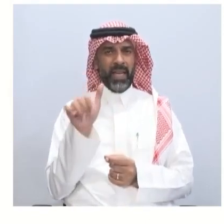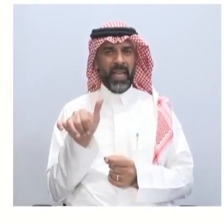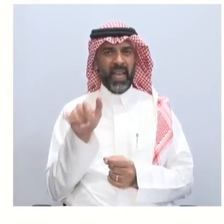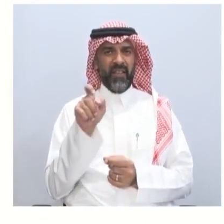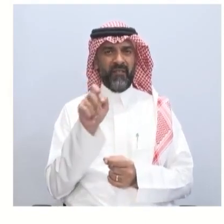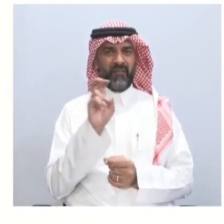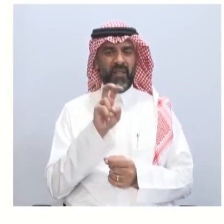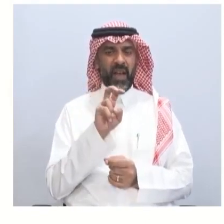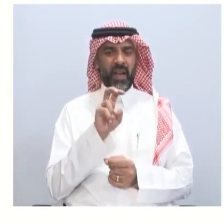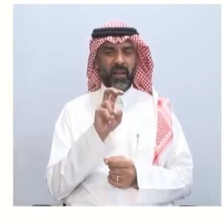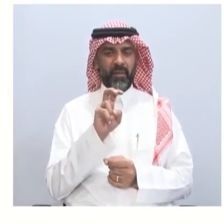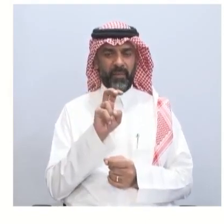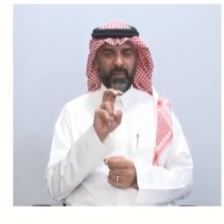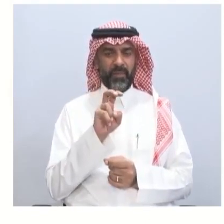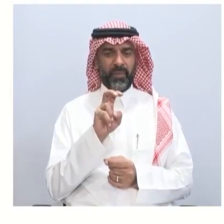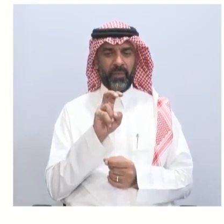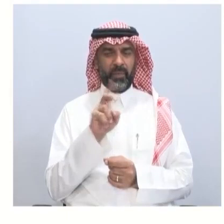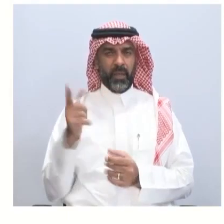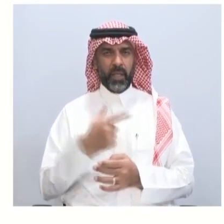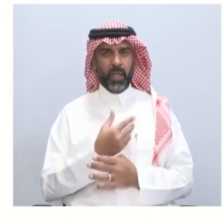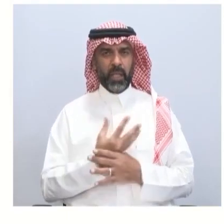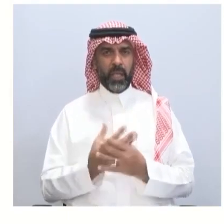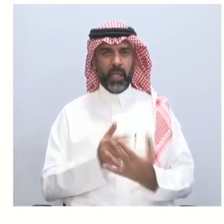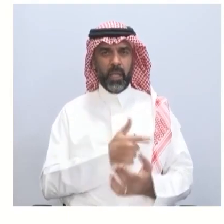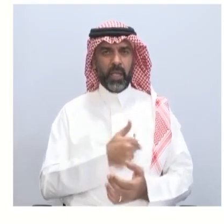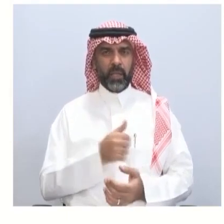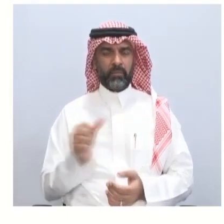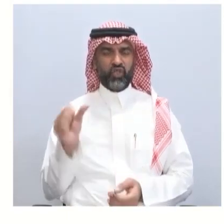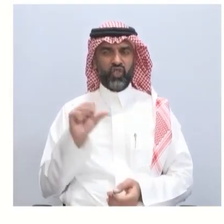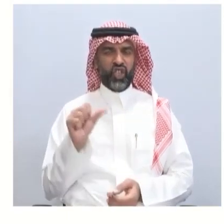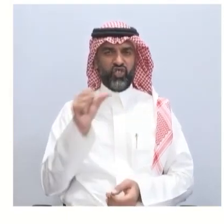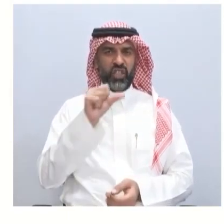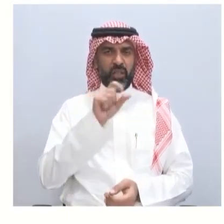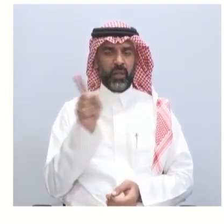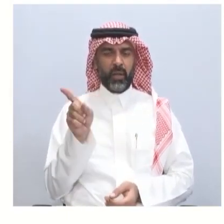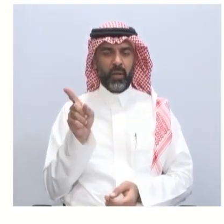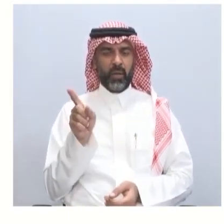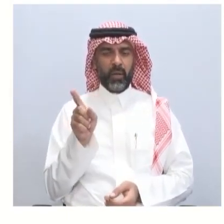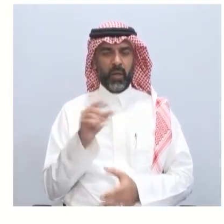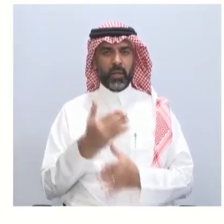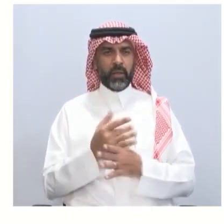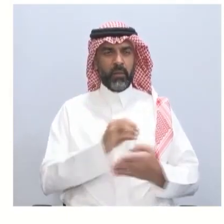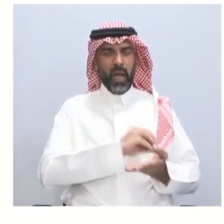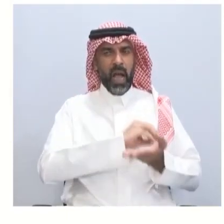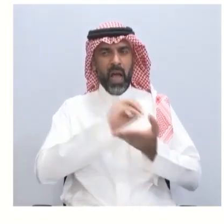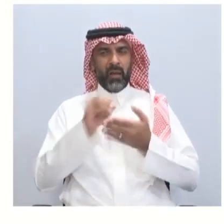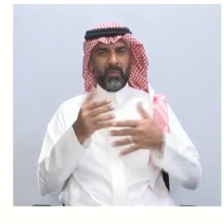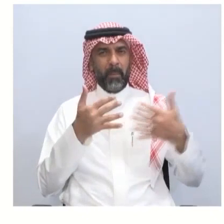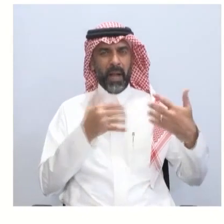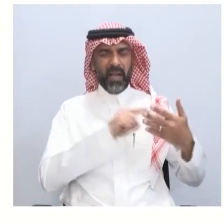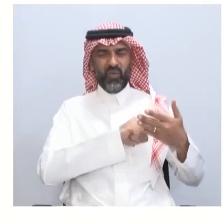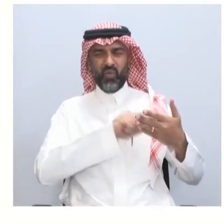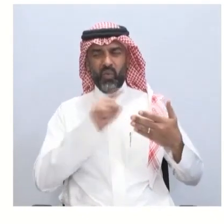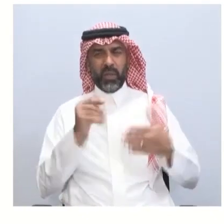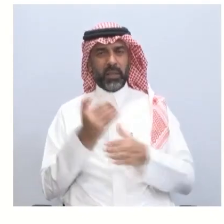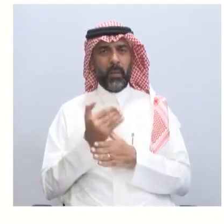لجيم بن صعب بن علي بن بكر بن وائل يتبعون الريف ويرتاد